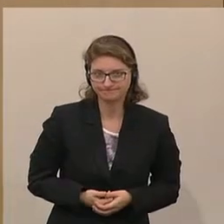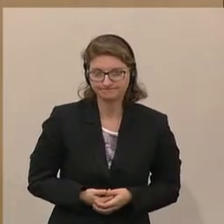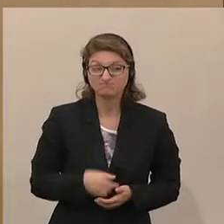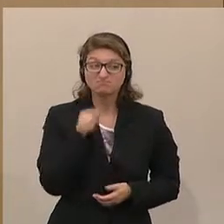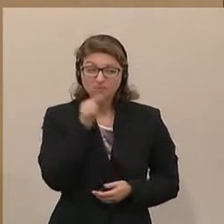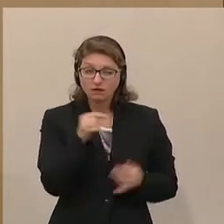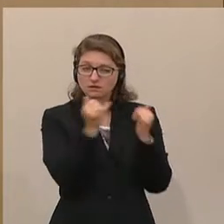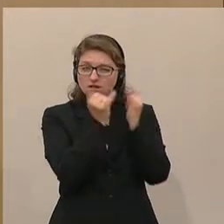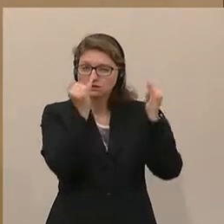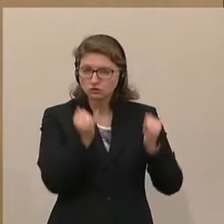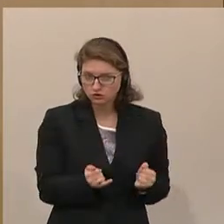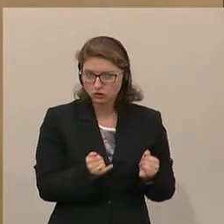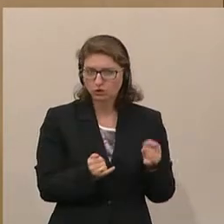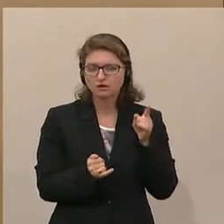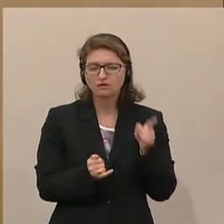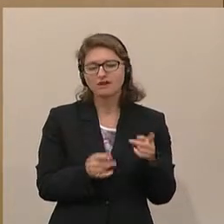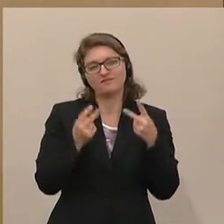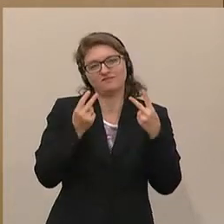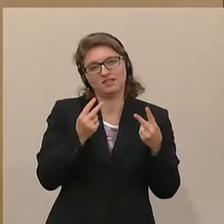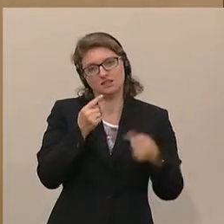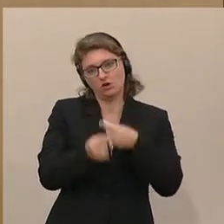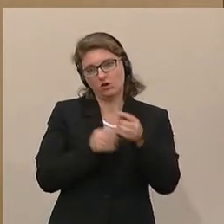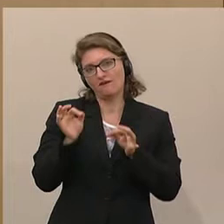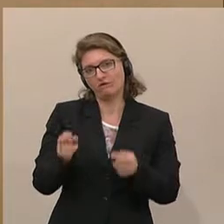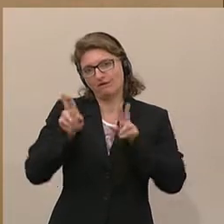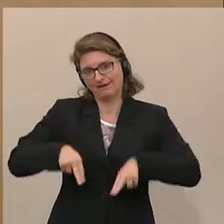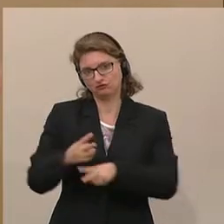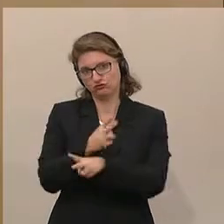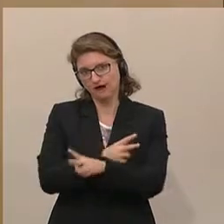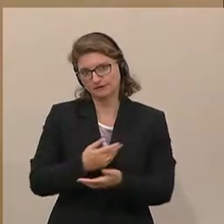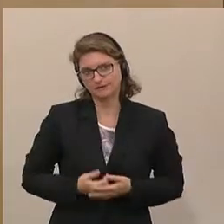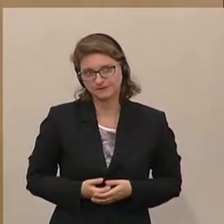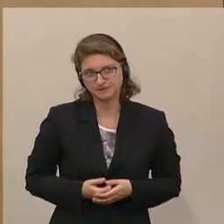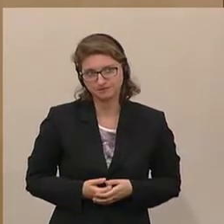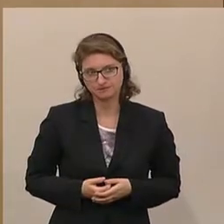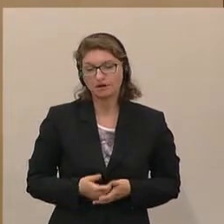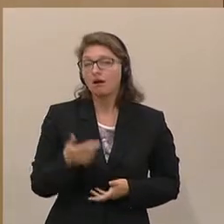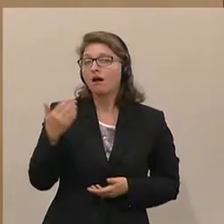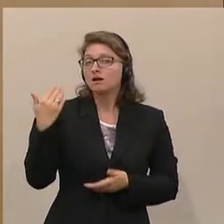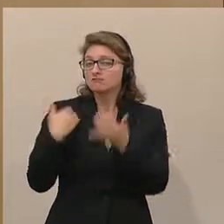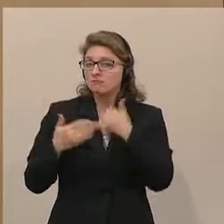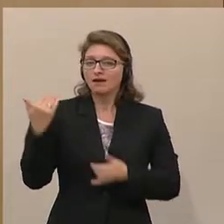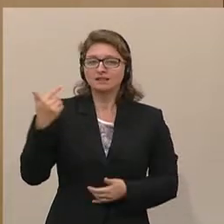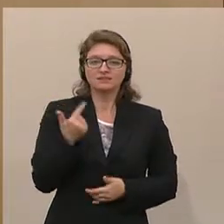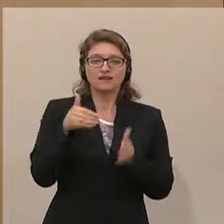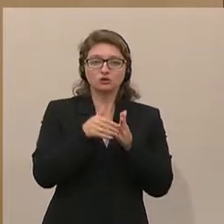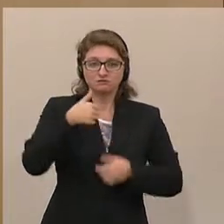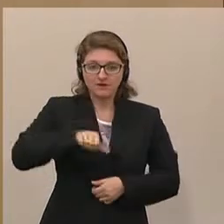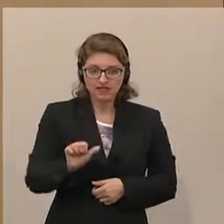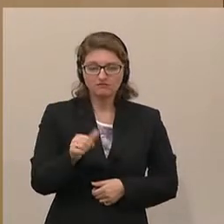den Rechtsstaat von entscheidender Bedeutung ist. 2011 wurde die